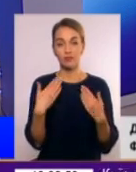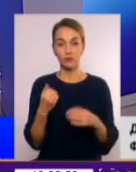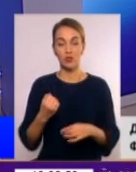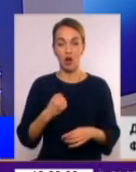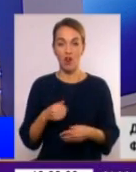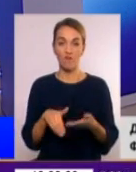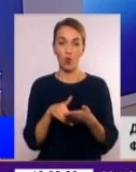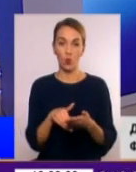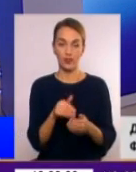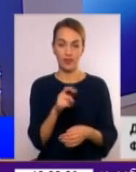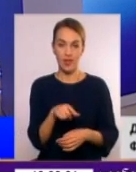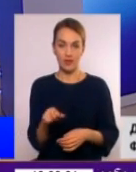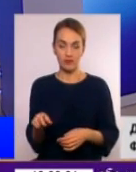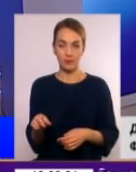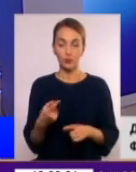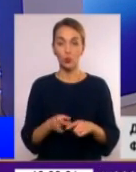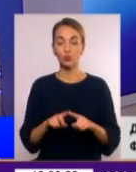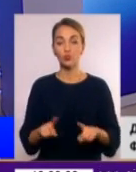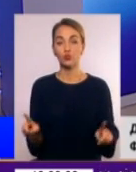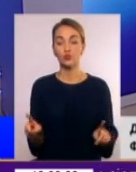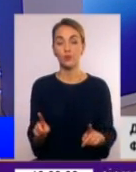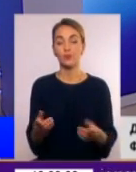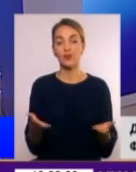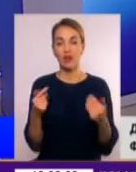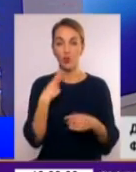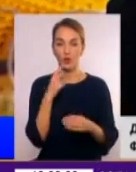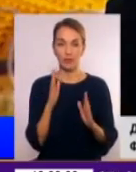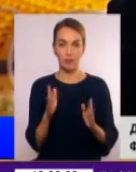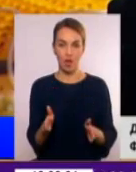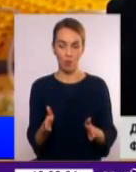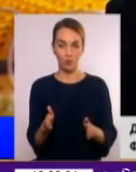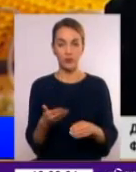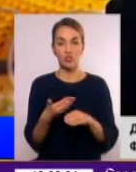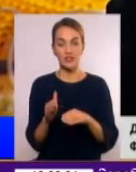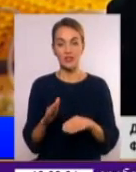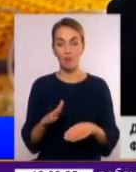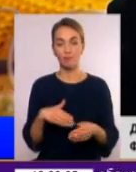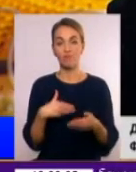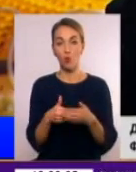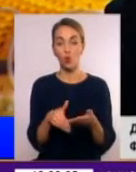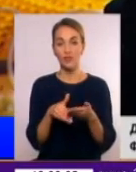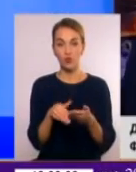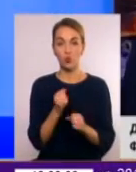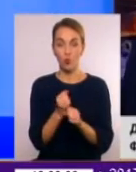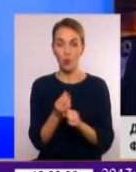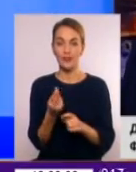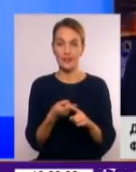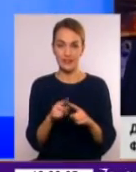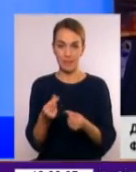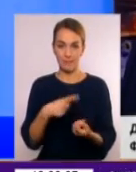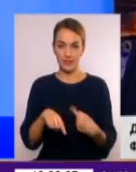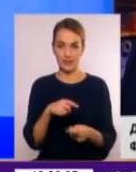Чому? Тому що, ну, давайте говорити прямо, частина волонтерської роботи – це бізнес.